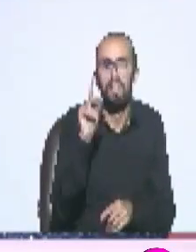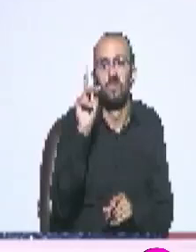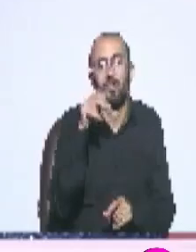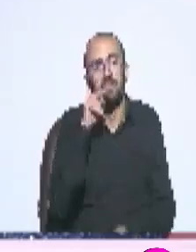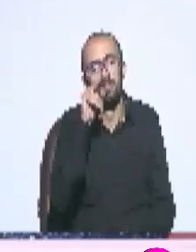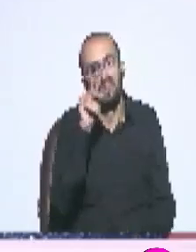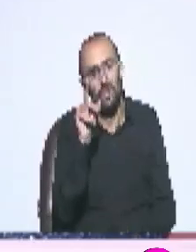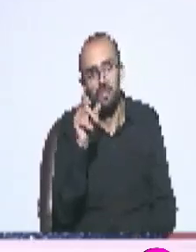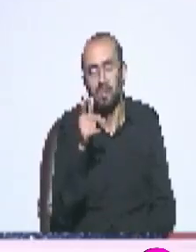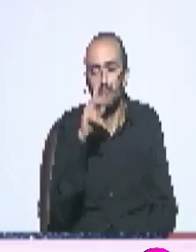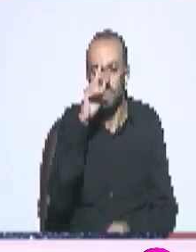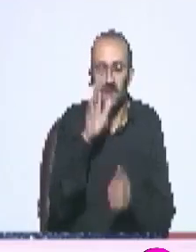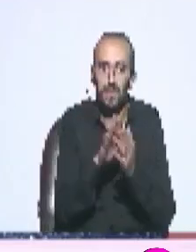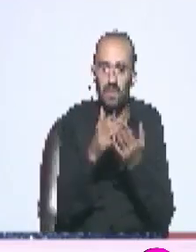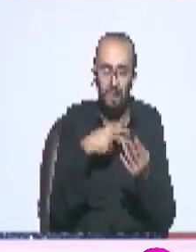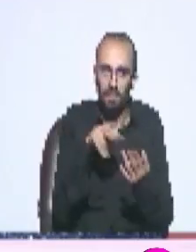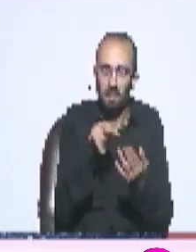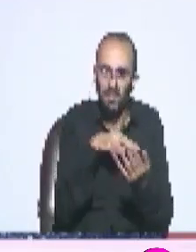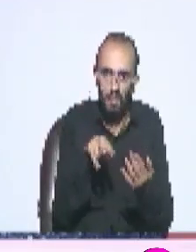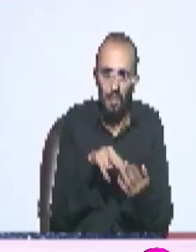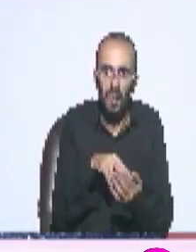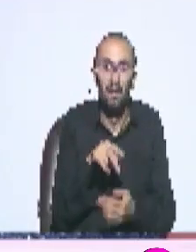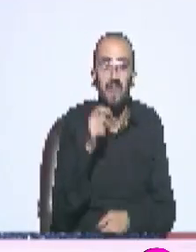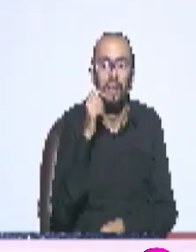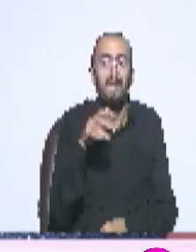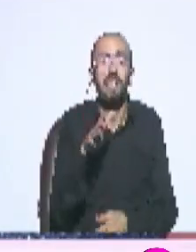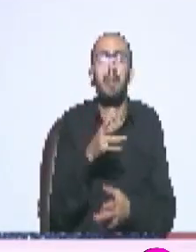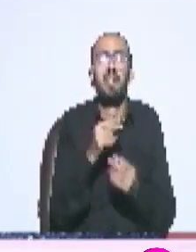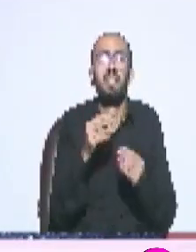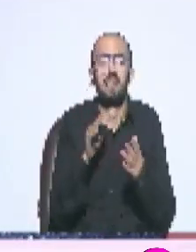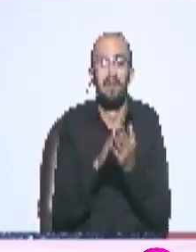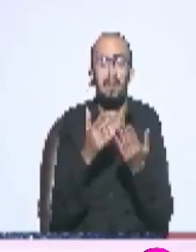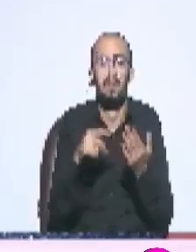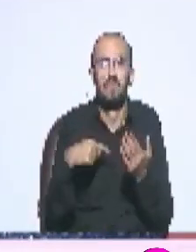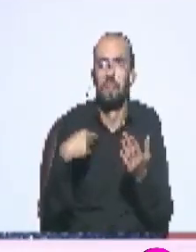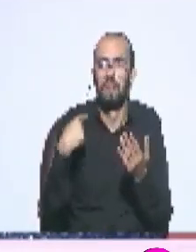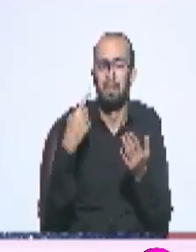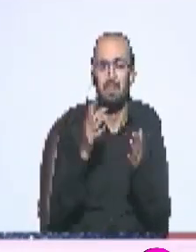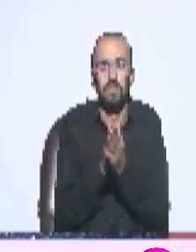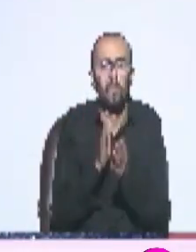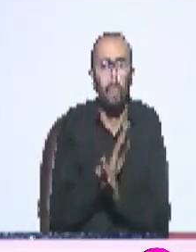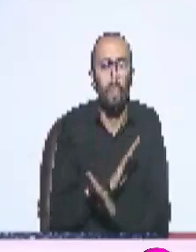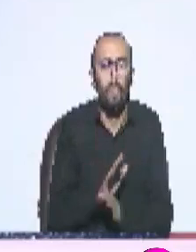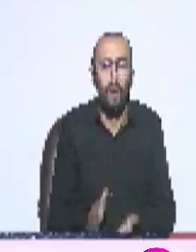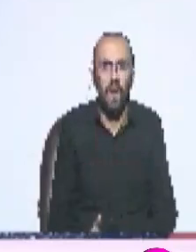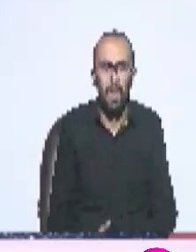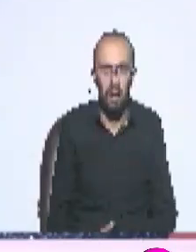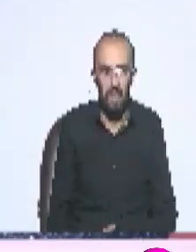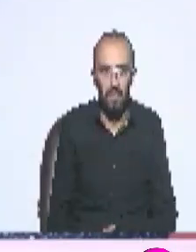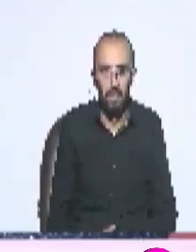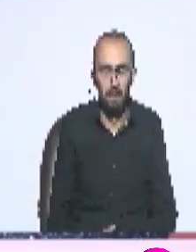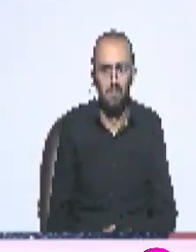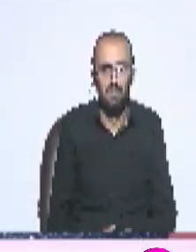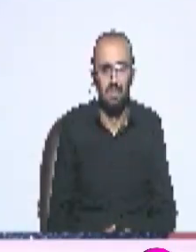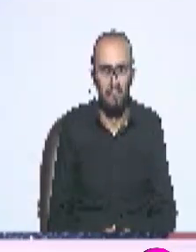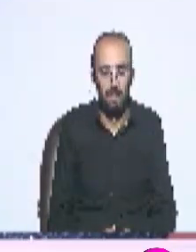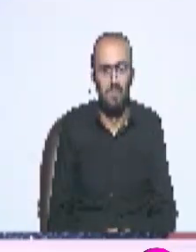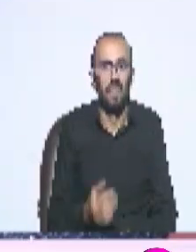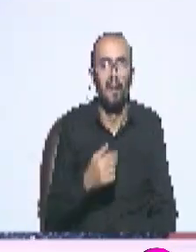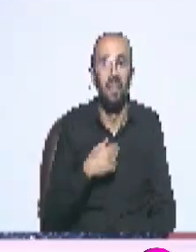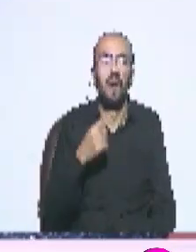اتابعها كتاب هبقى بقراه ناس بتقعد سنين بتحب القرايه وقم كتير ما مسكو كتاب هسمع